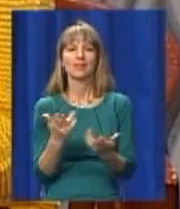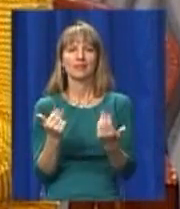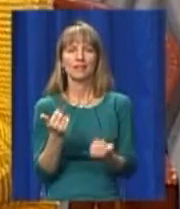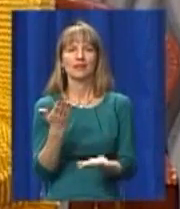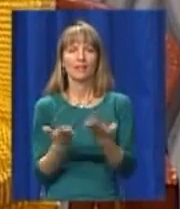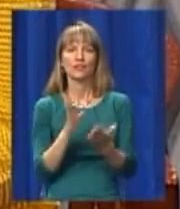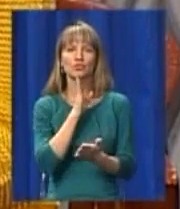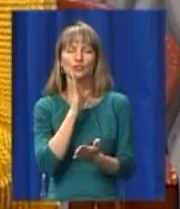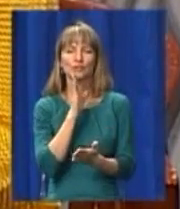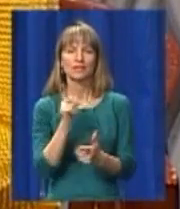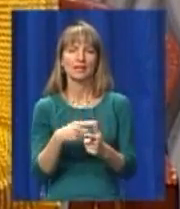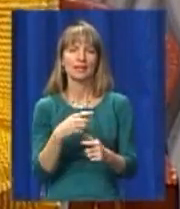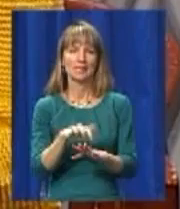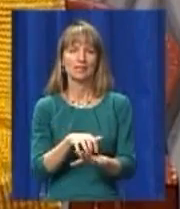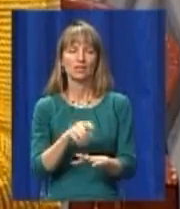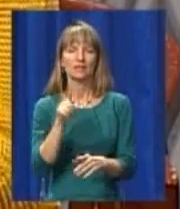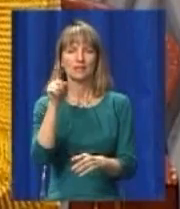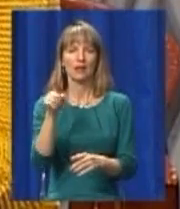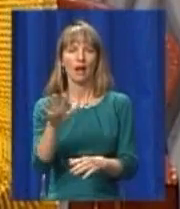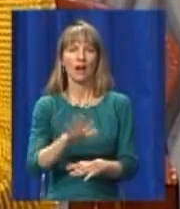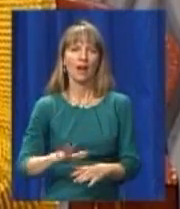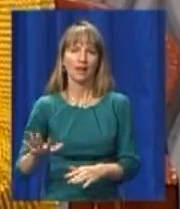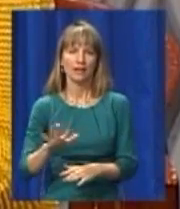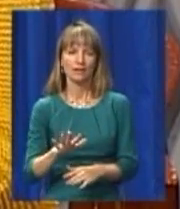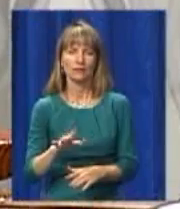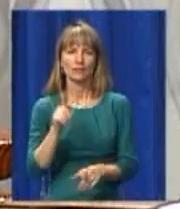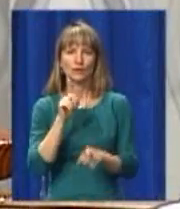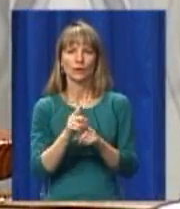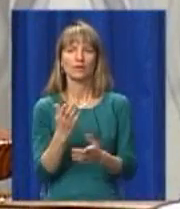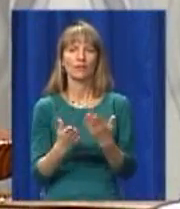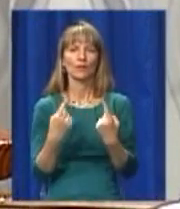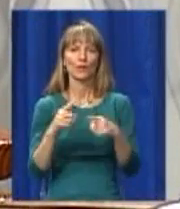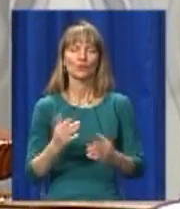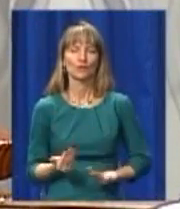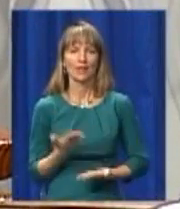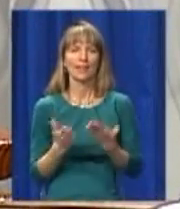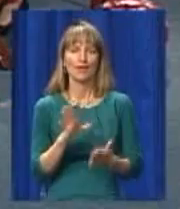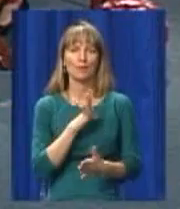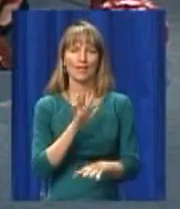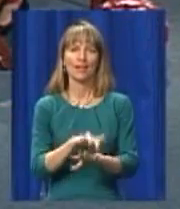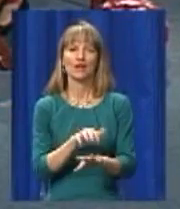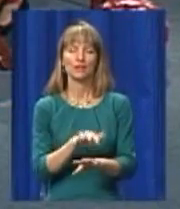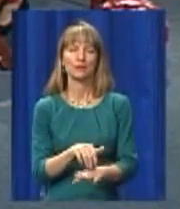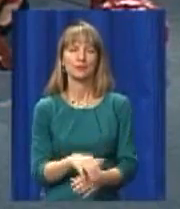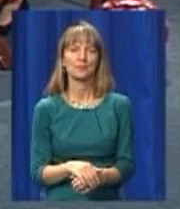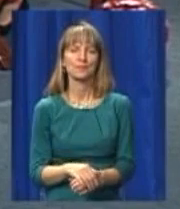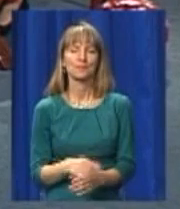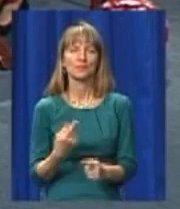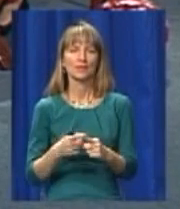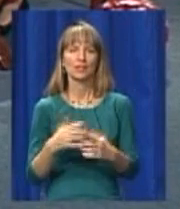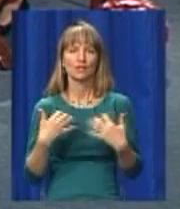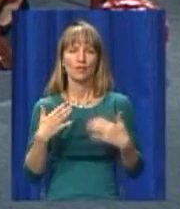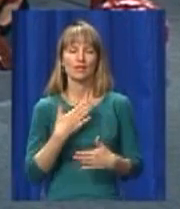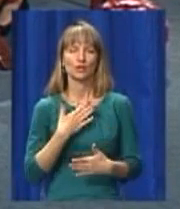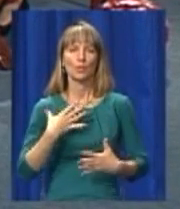можливо, жінка якась, або кішка з тих країв, і вони якось собі. Вона в другій житті була таким котом. Все може бути, теж